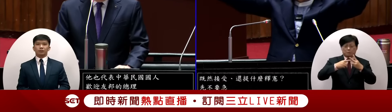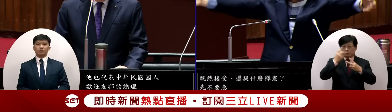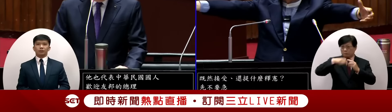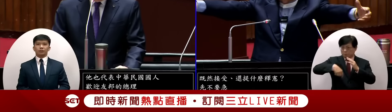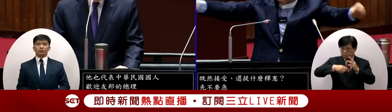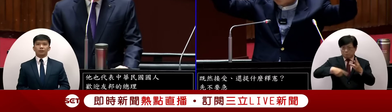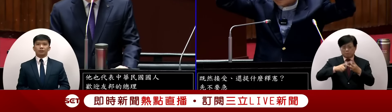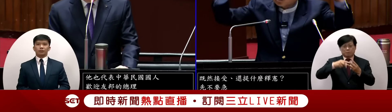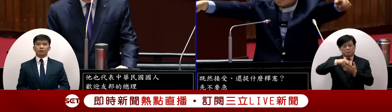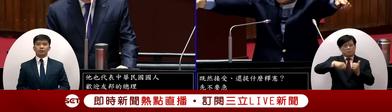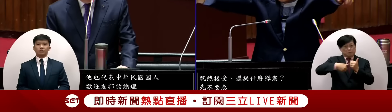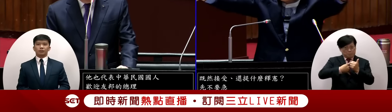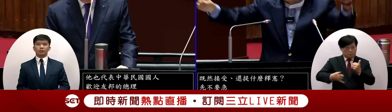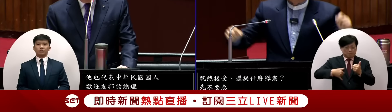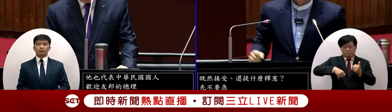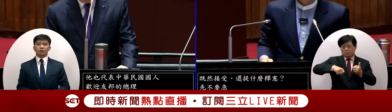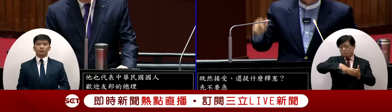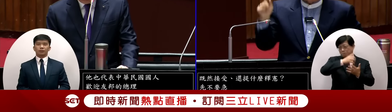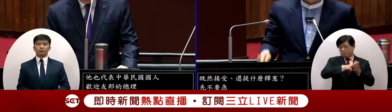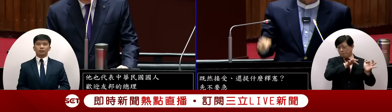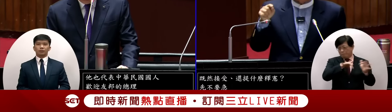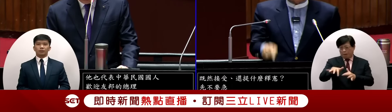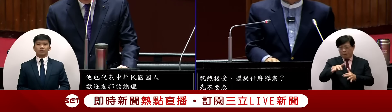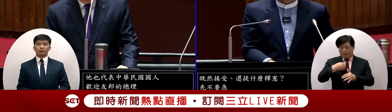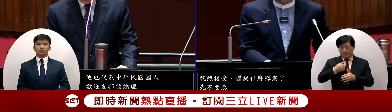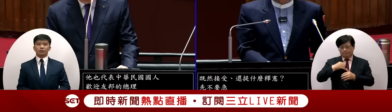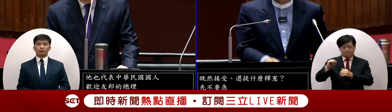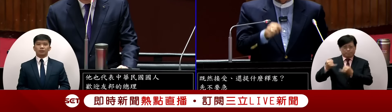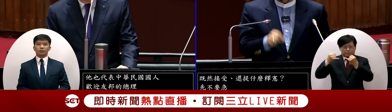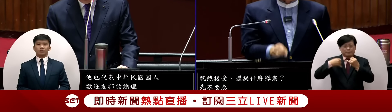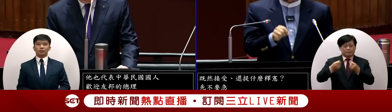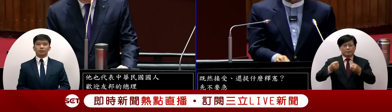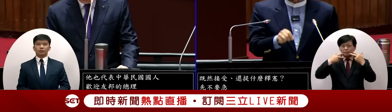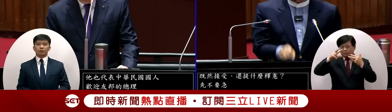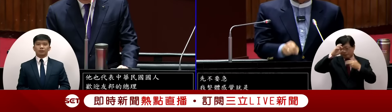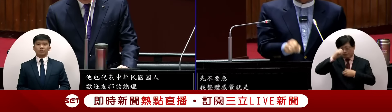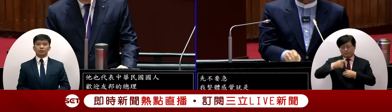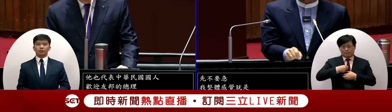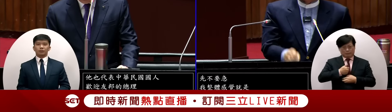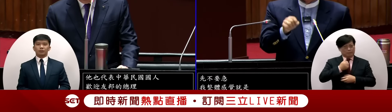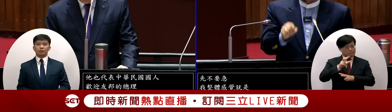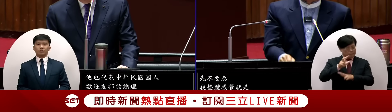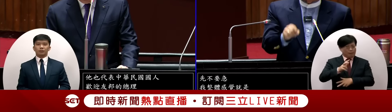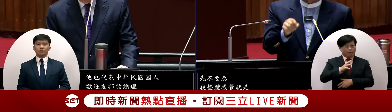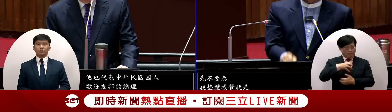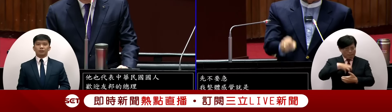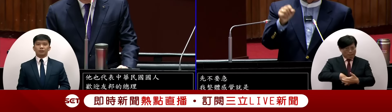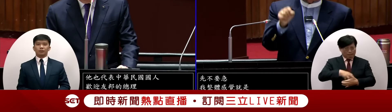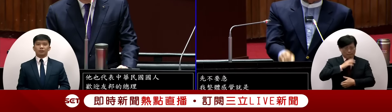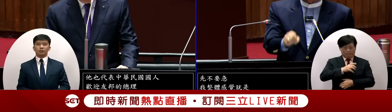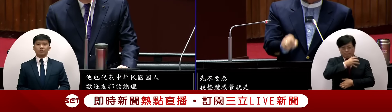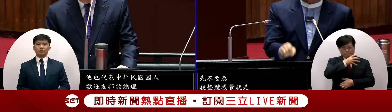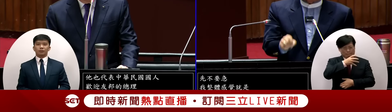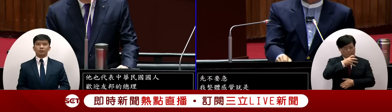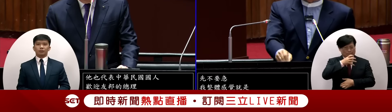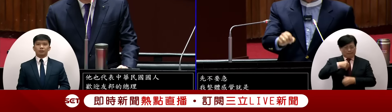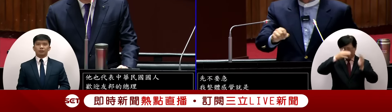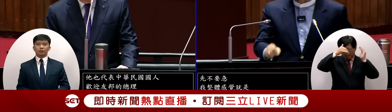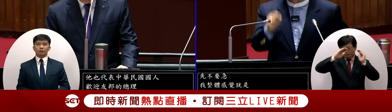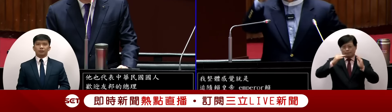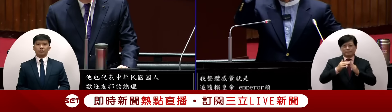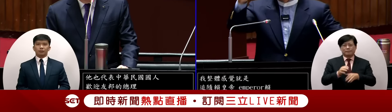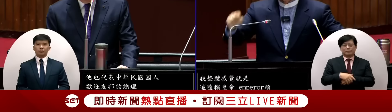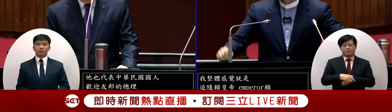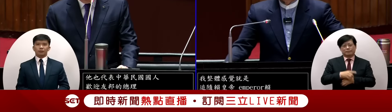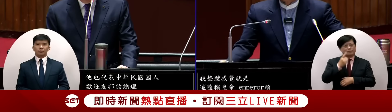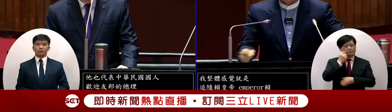动立院党团，一起追杀在野党，让台湾变成一个扎扎实实的独裁帝制国家。